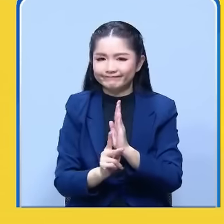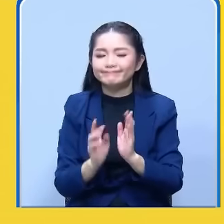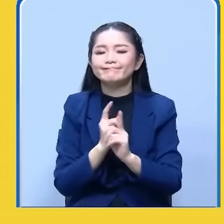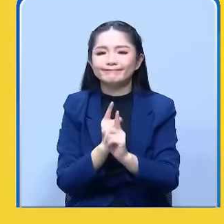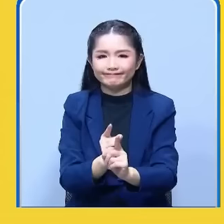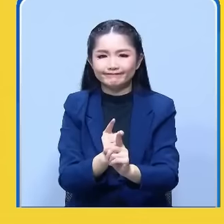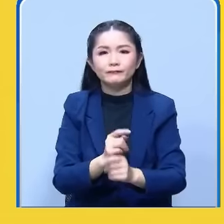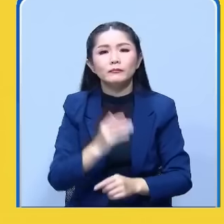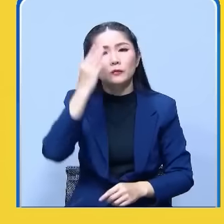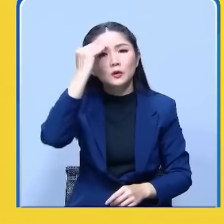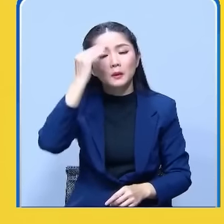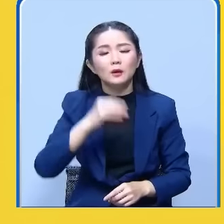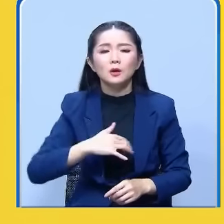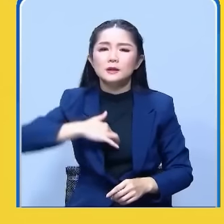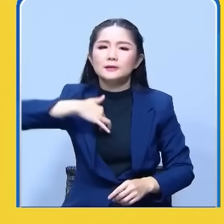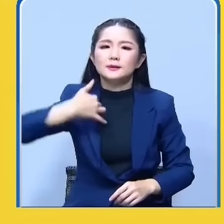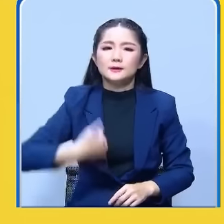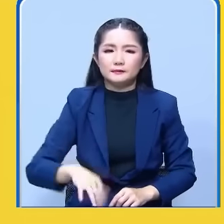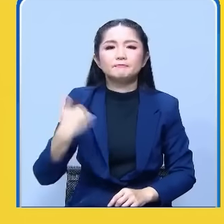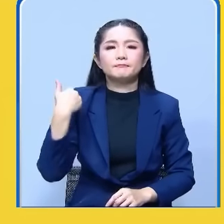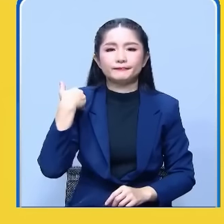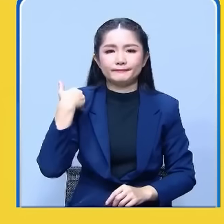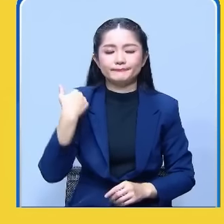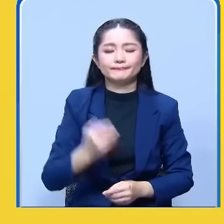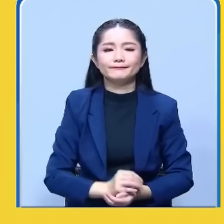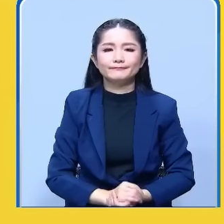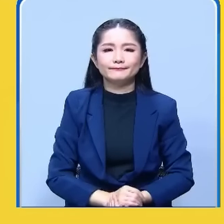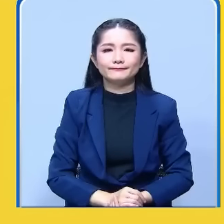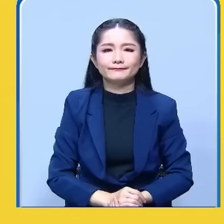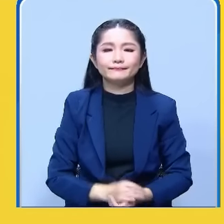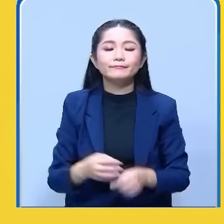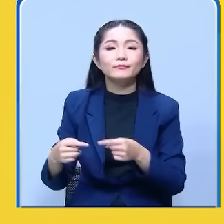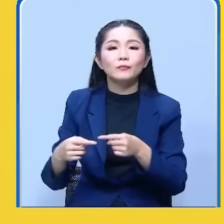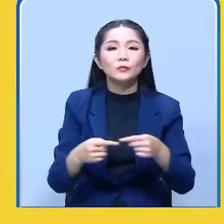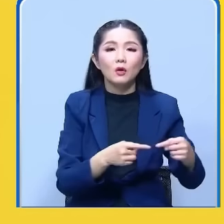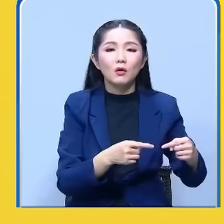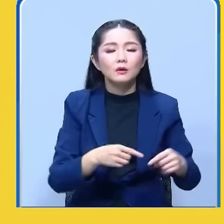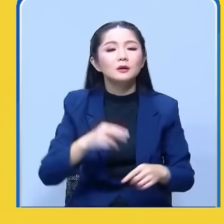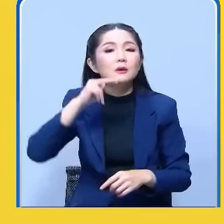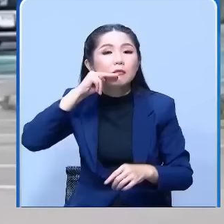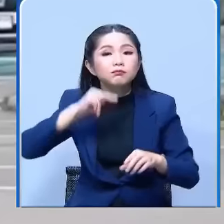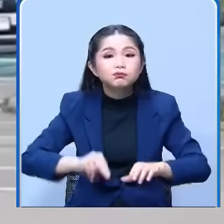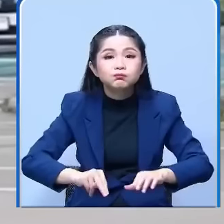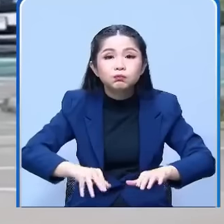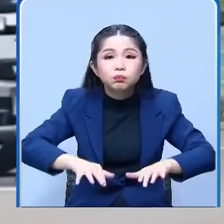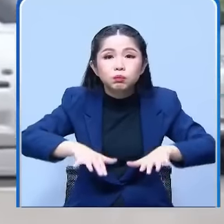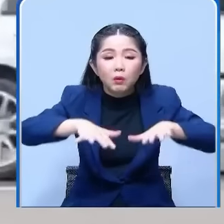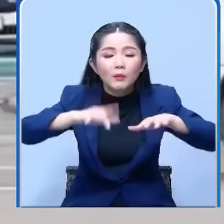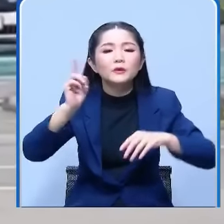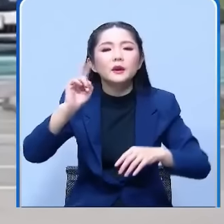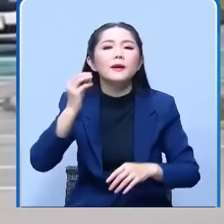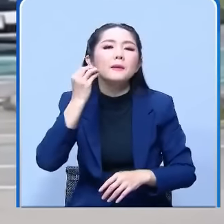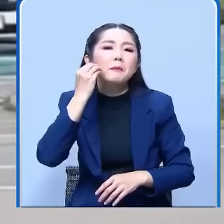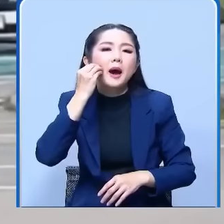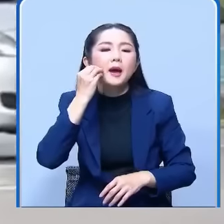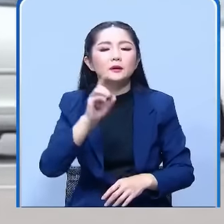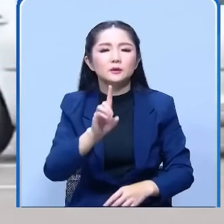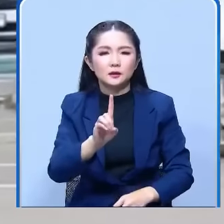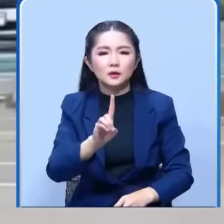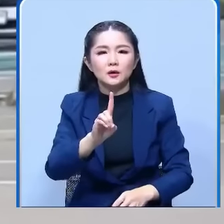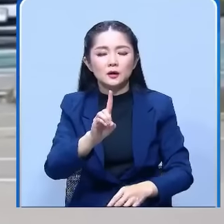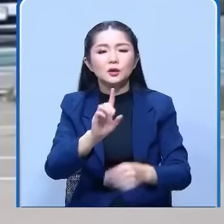คะเพราะมันคือความเดือดร้อนค่ะ ไปดูสถานการณ์น้ำท่วมในพื้นที่ตำบลบ้านดู่กันบ้างนะคะบริเวณสี่